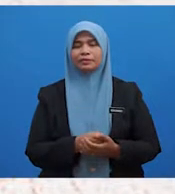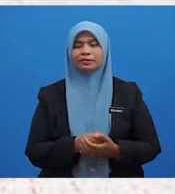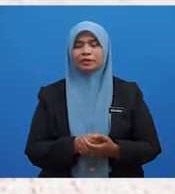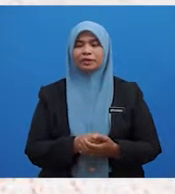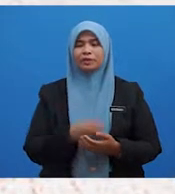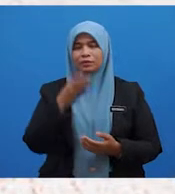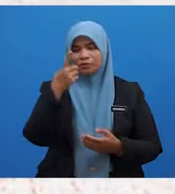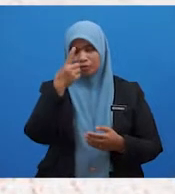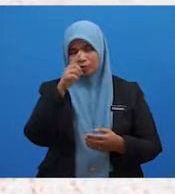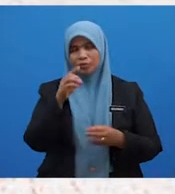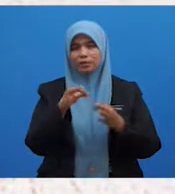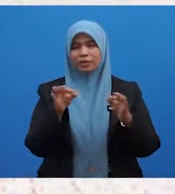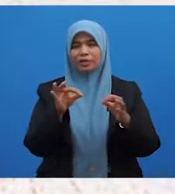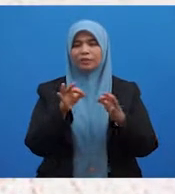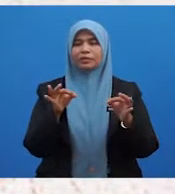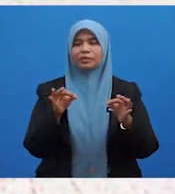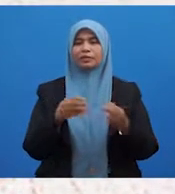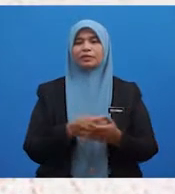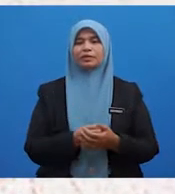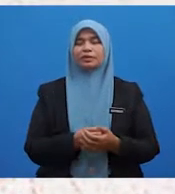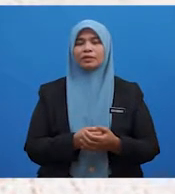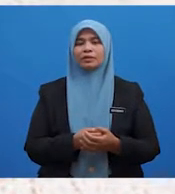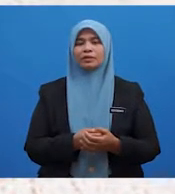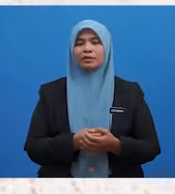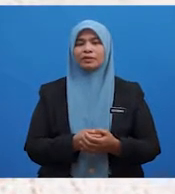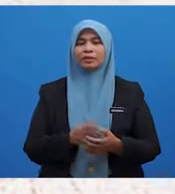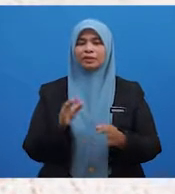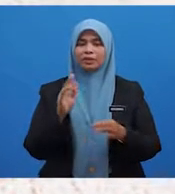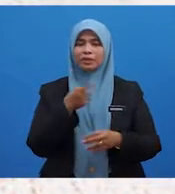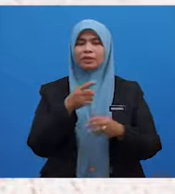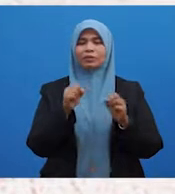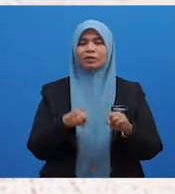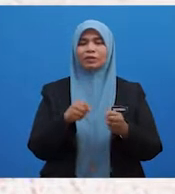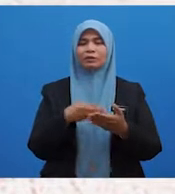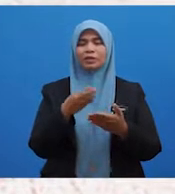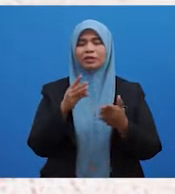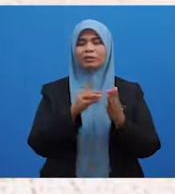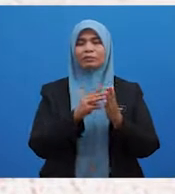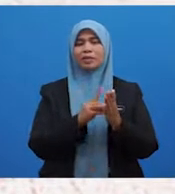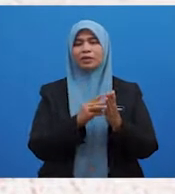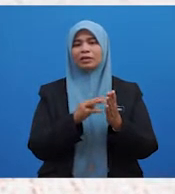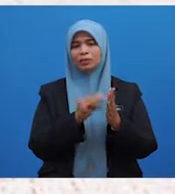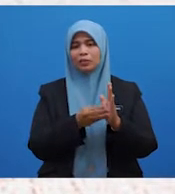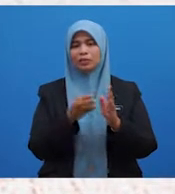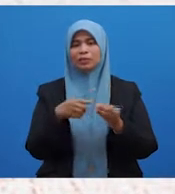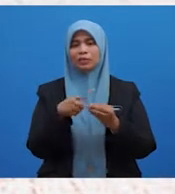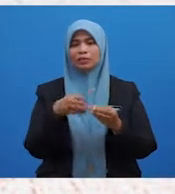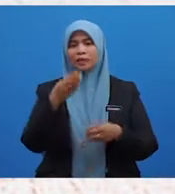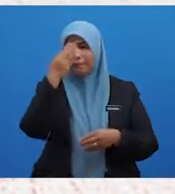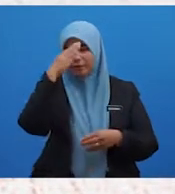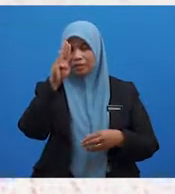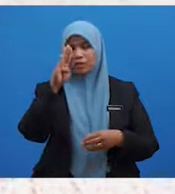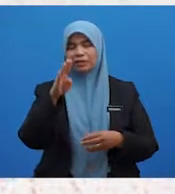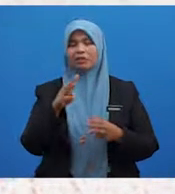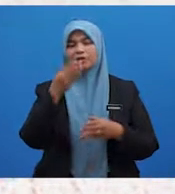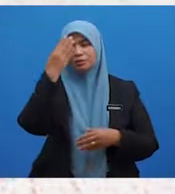Bagi ayat huraian untuk bijak, kita boleh memberikan definisi tentang bijak.